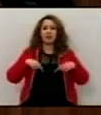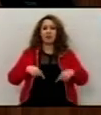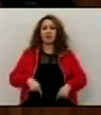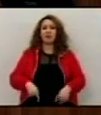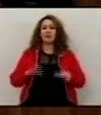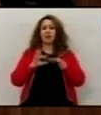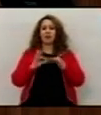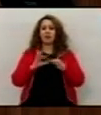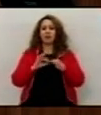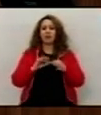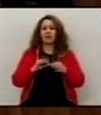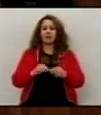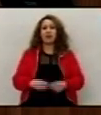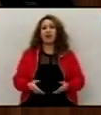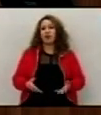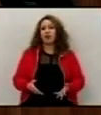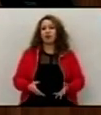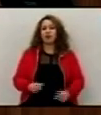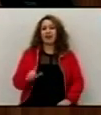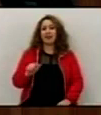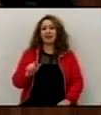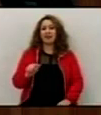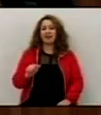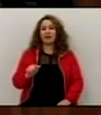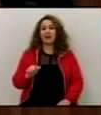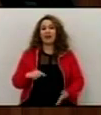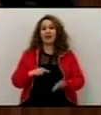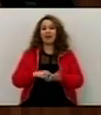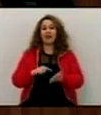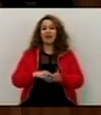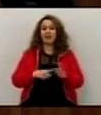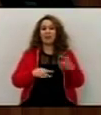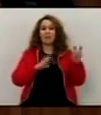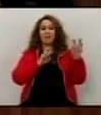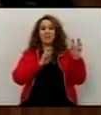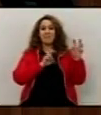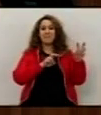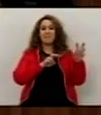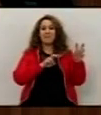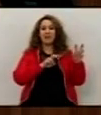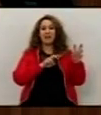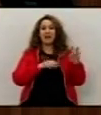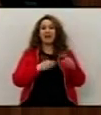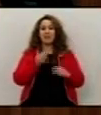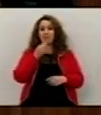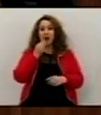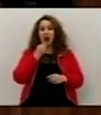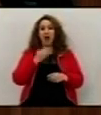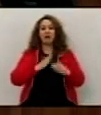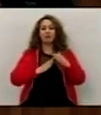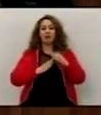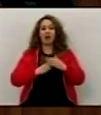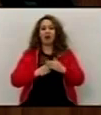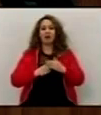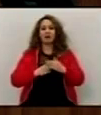التوضيحات. الواقع إذا كان الرهان على الفلاحة الصحراوية فهو المقصود به سيد الرئيس توفير الأمن الغذائي، بالتالي